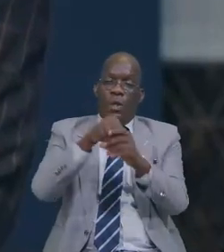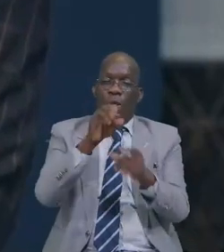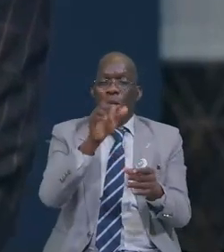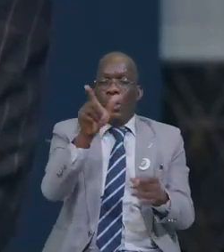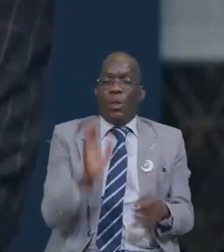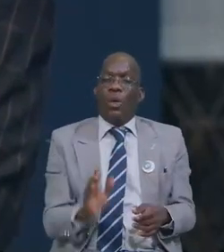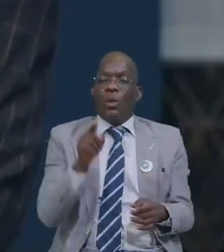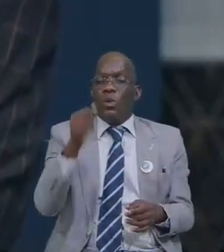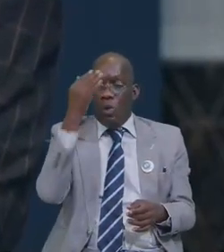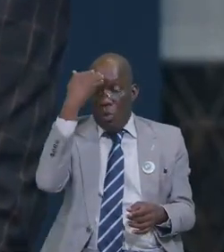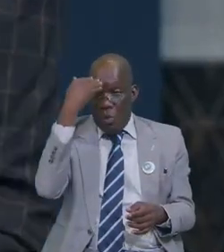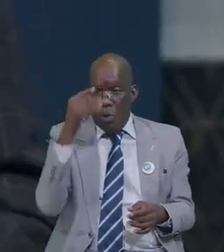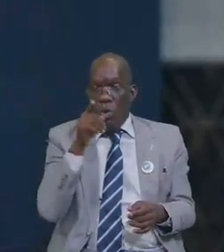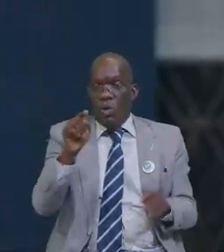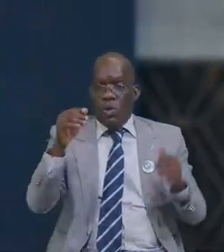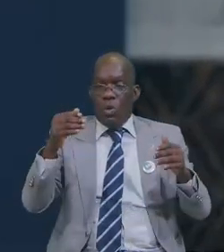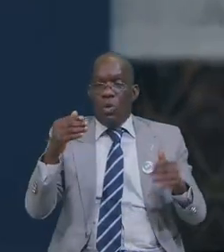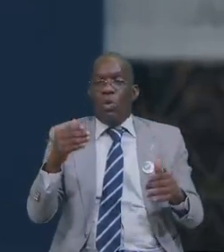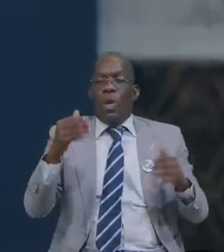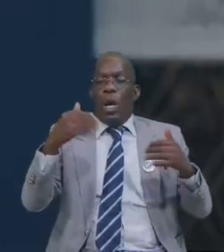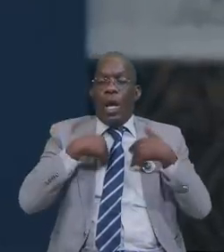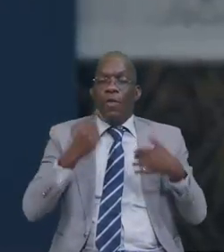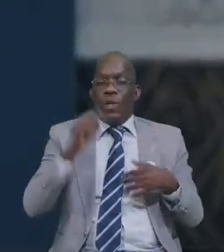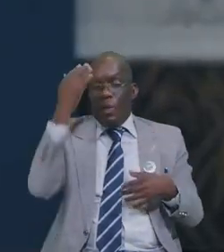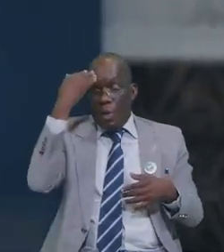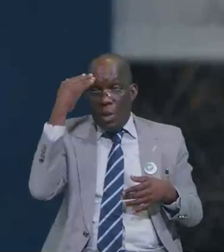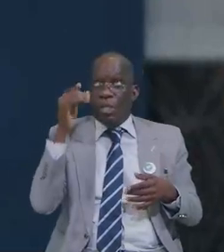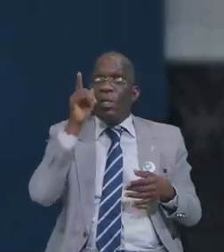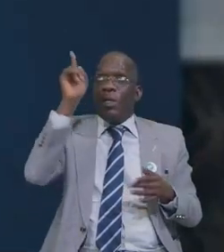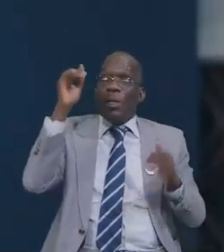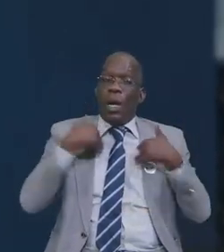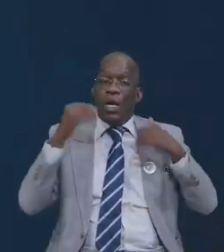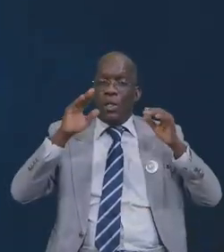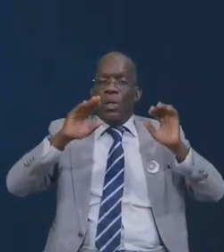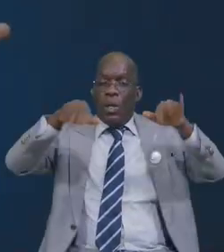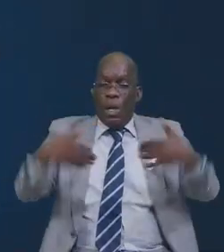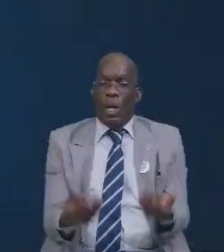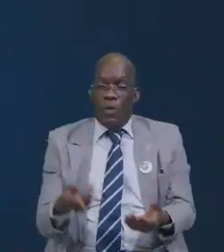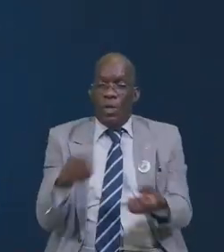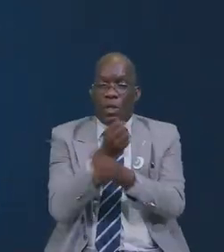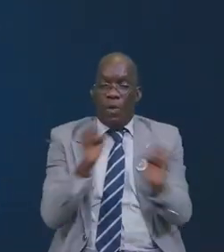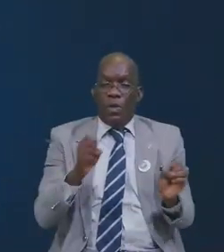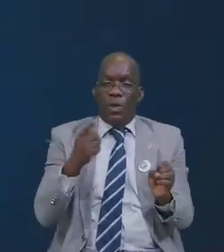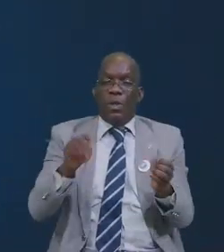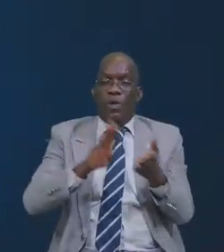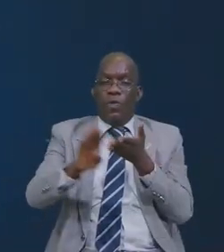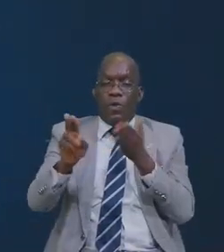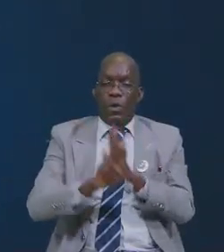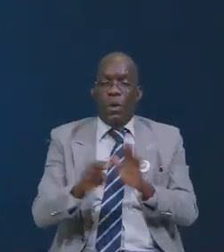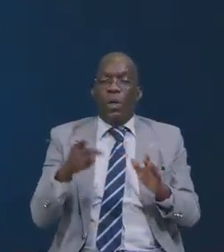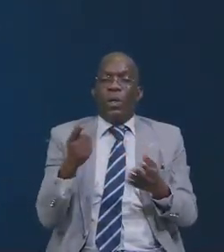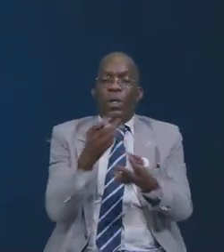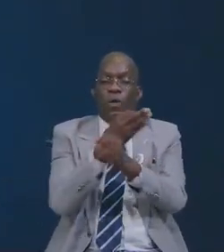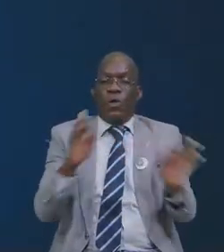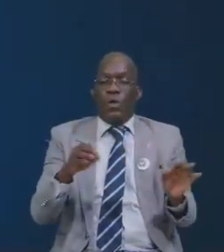Dieu, et tu sais que tu as la connaissance qu'il a pourvu le pardon, le salut, la libération